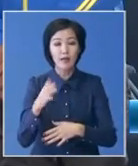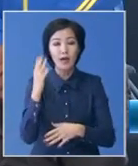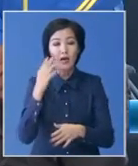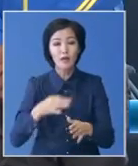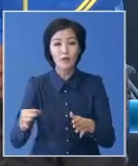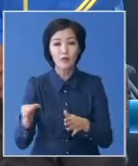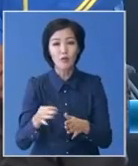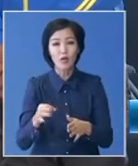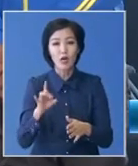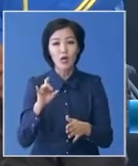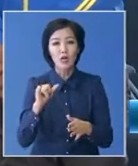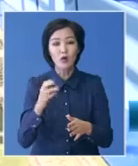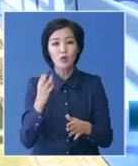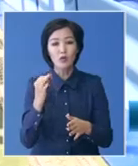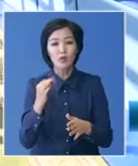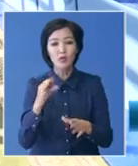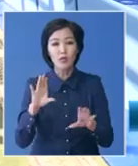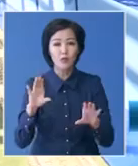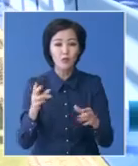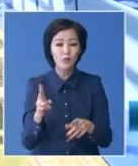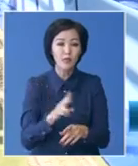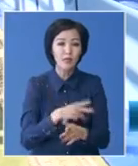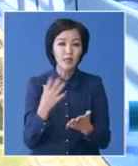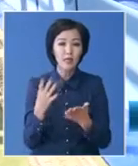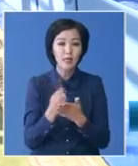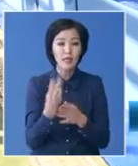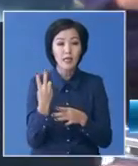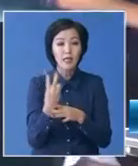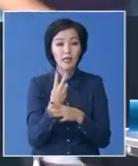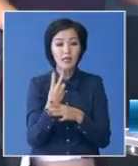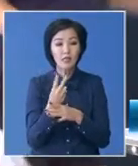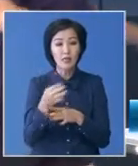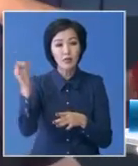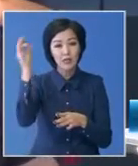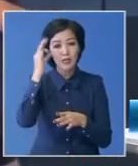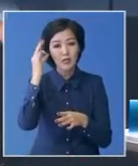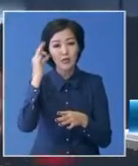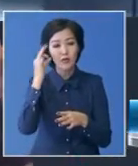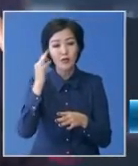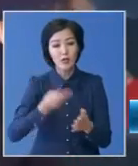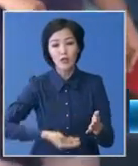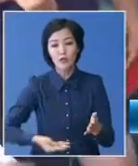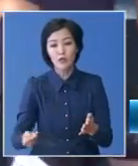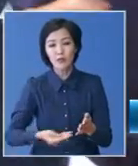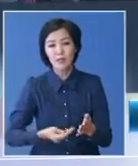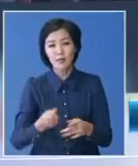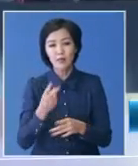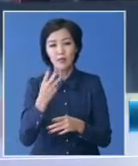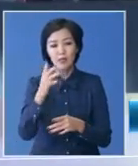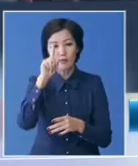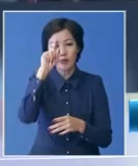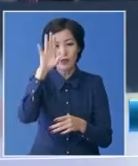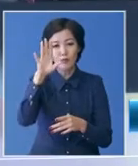Раушан Қойшыбаеваның күміс медаль иеленгені болса, екіншісі, еске алып отырған үстел теннисінен еліміздің бірнеше мәрте